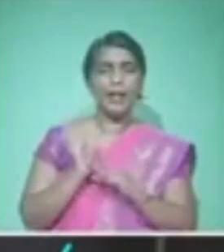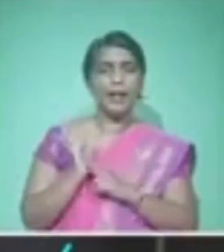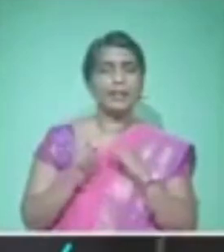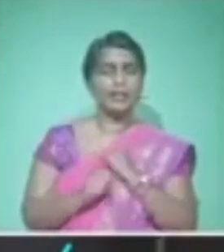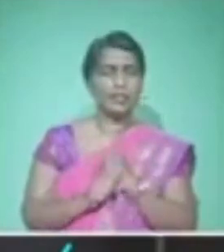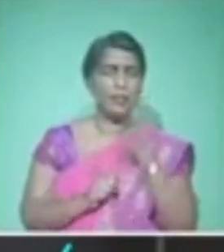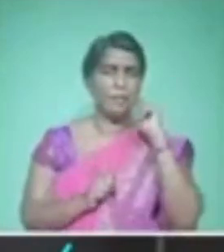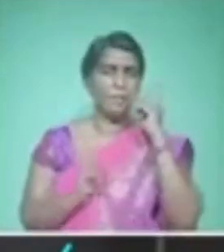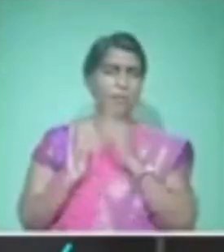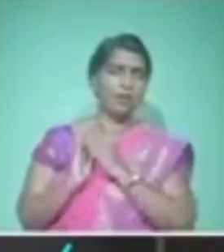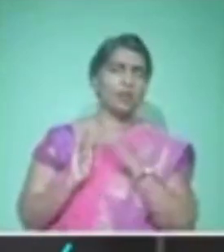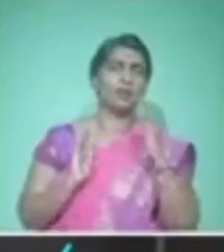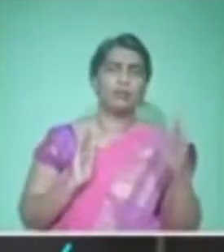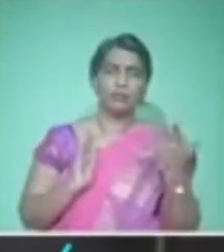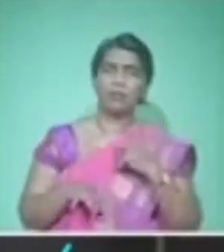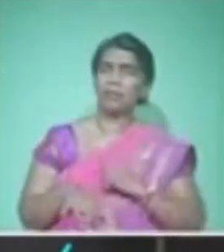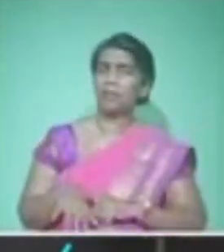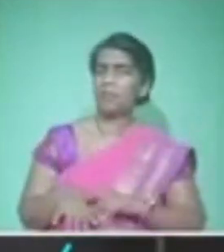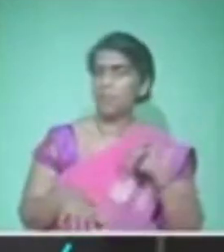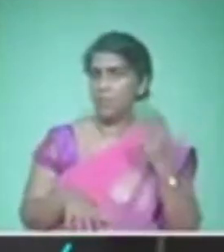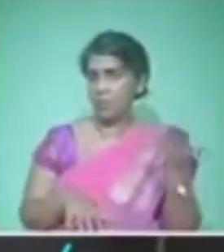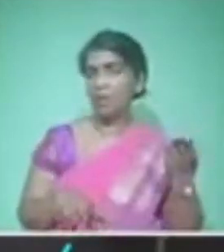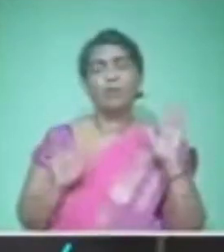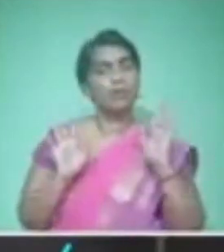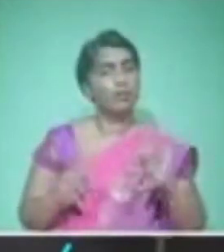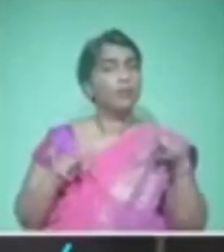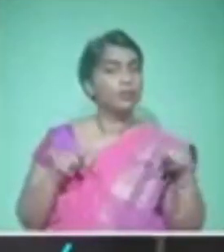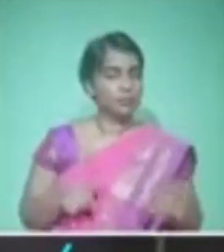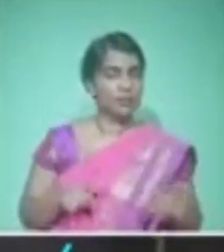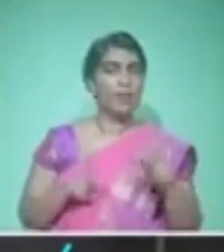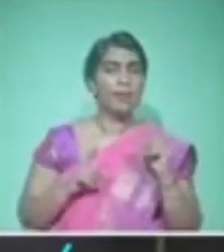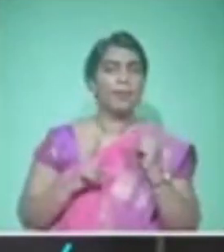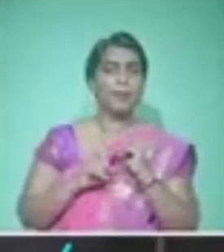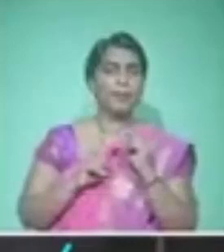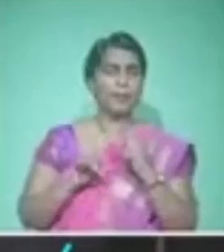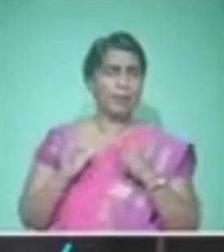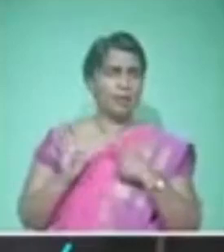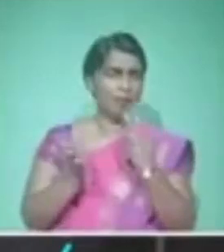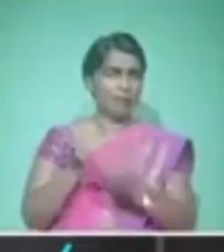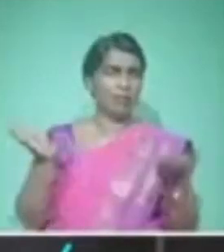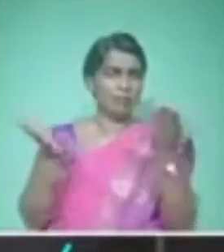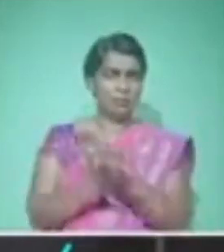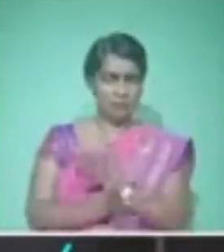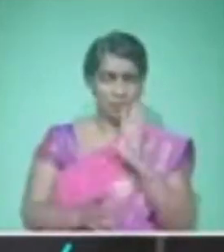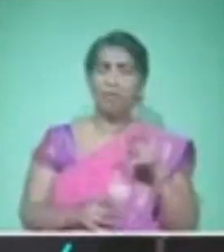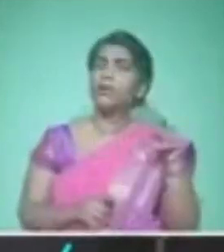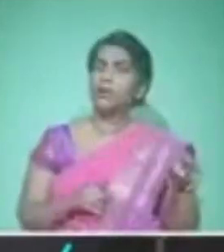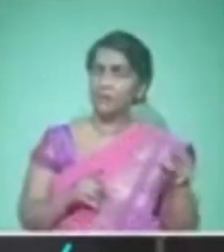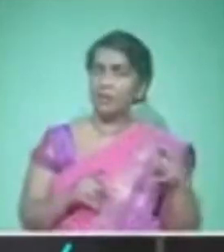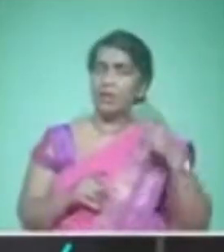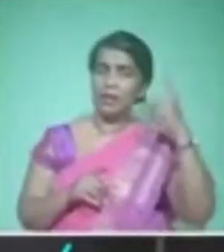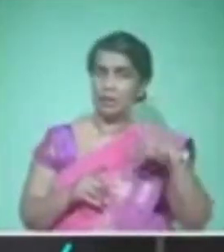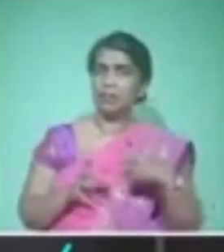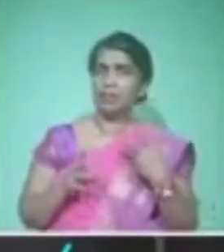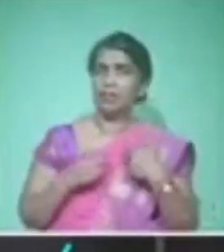ප්‍රමාද වීම ගැන බොහෝම අවාසනාවන්තයි නමුත් දැන් PPA එකක් අත්සන් කරලා තිනවා වගේ ෆස්ට් ප්ලාන්ට් එකට ඒ වගේ දෙවෙනි එකක් ටෙන්ඩර්